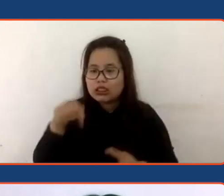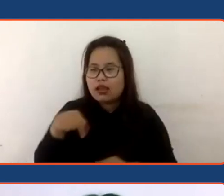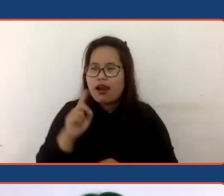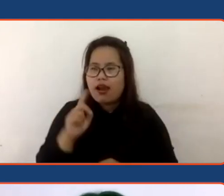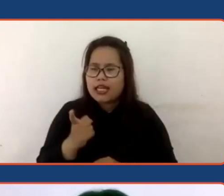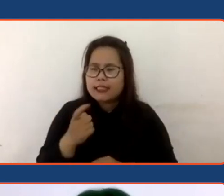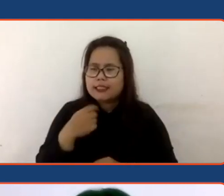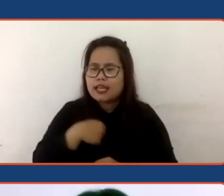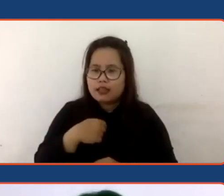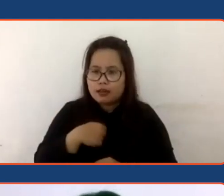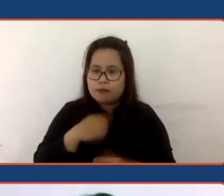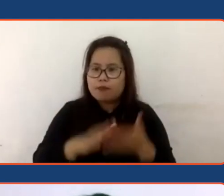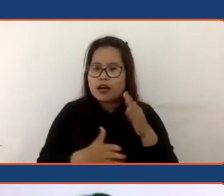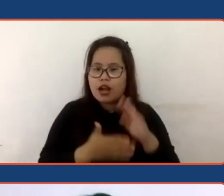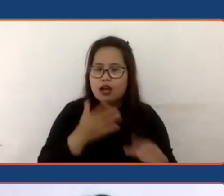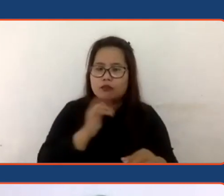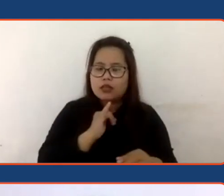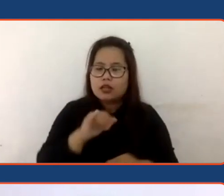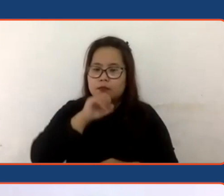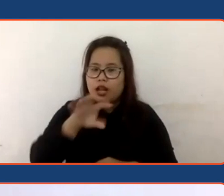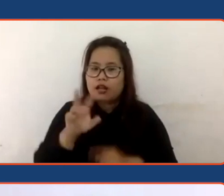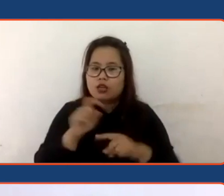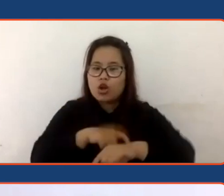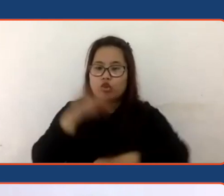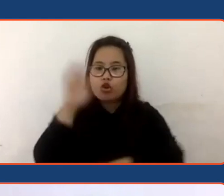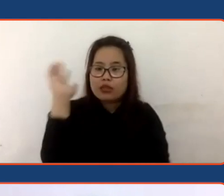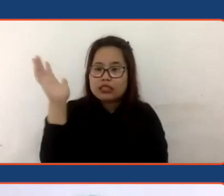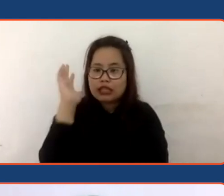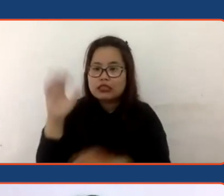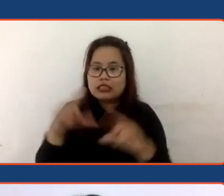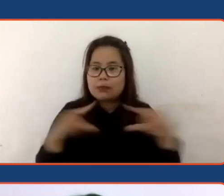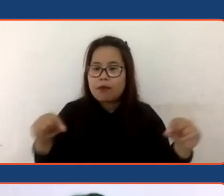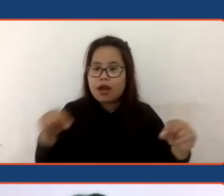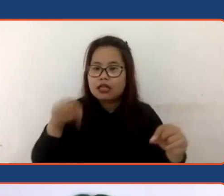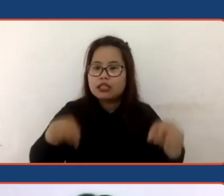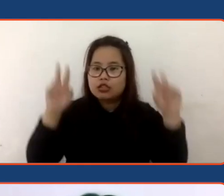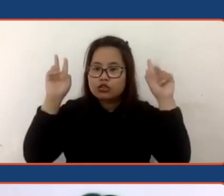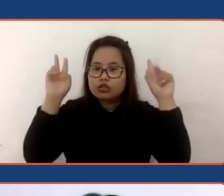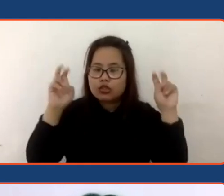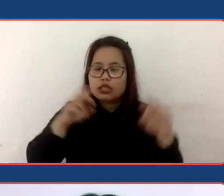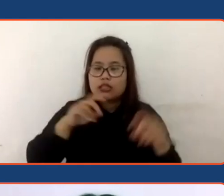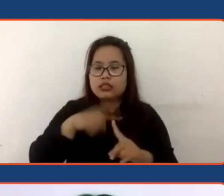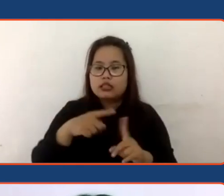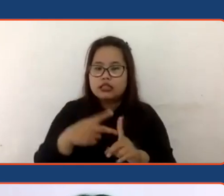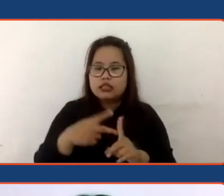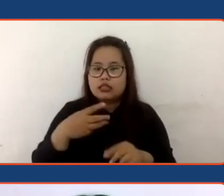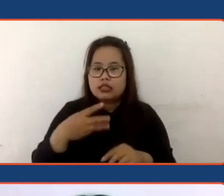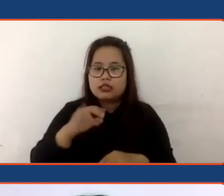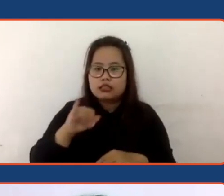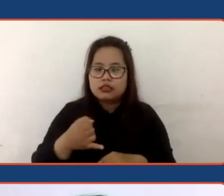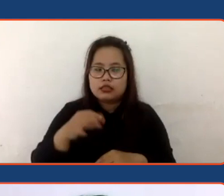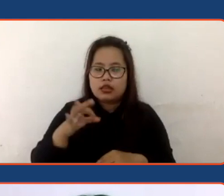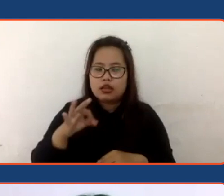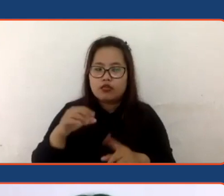mention ketika presentasi di Jepang yang judulnya devout misalkan 11